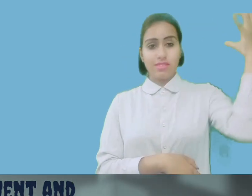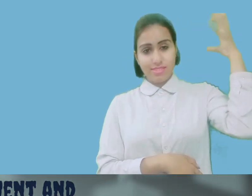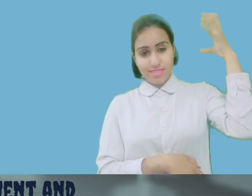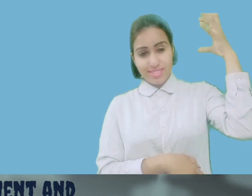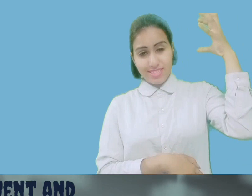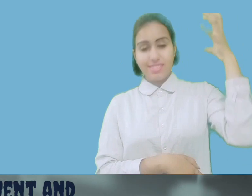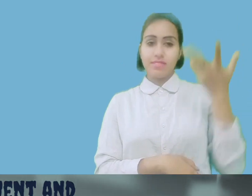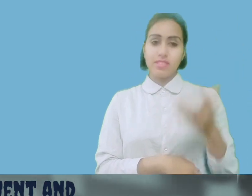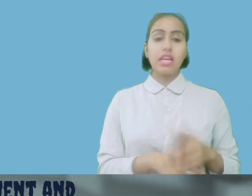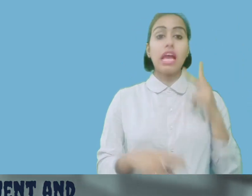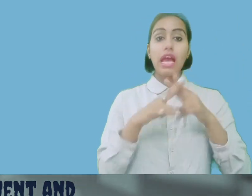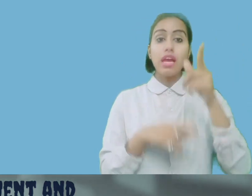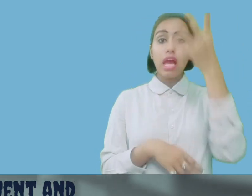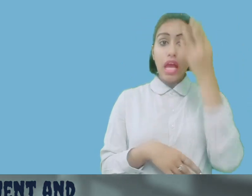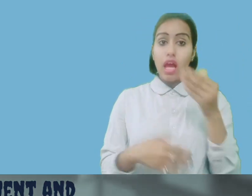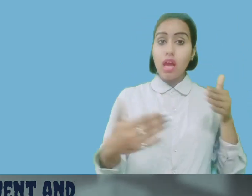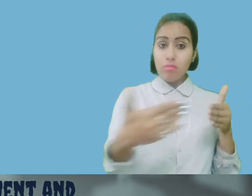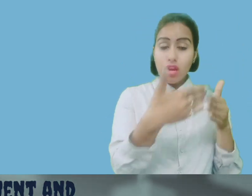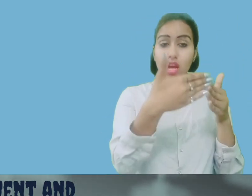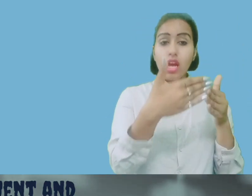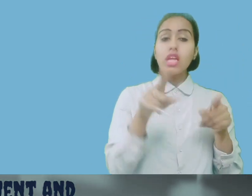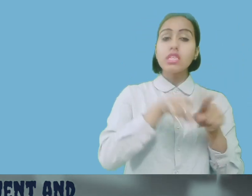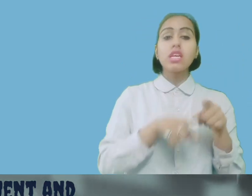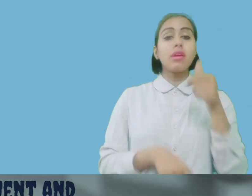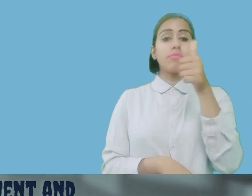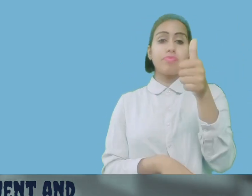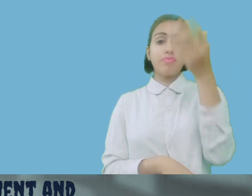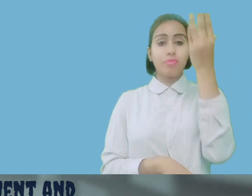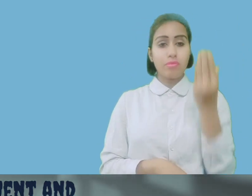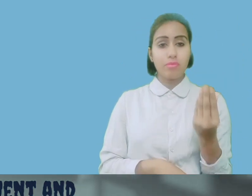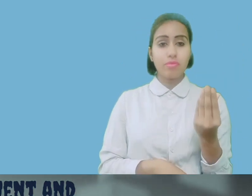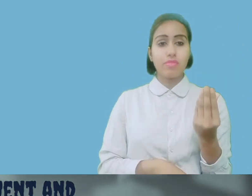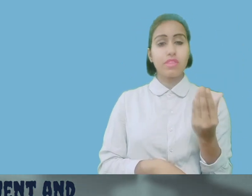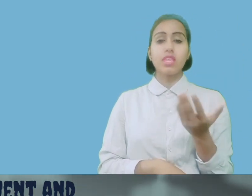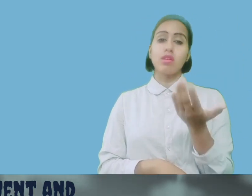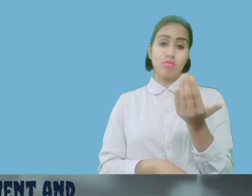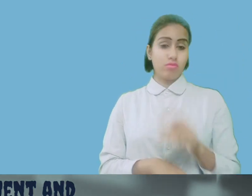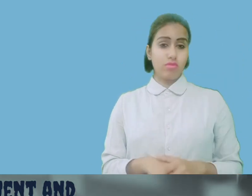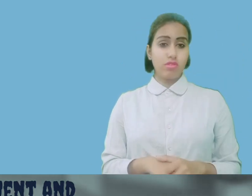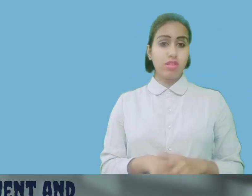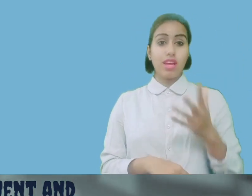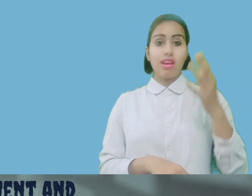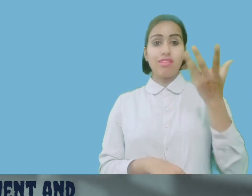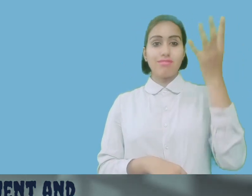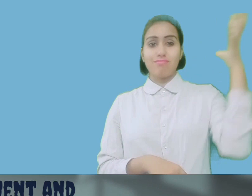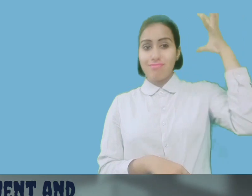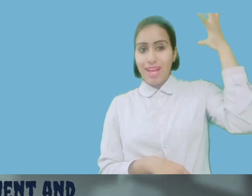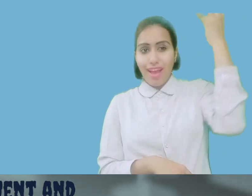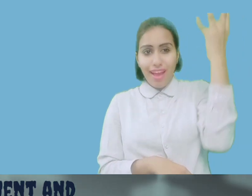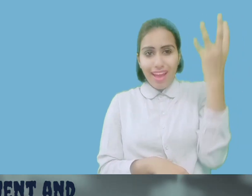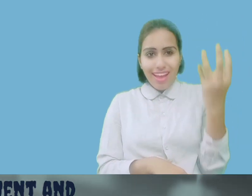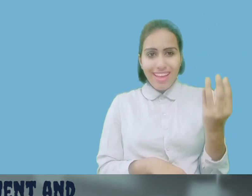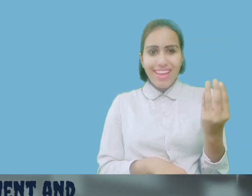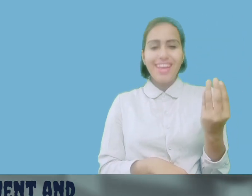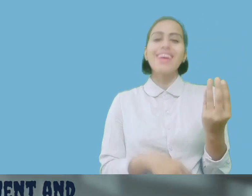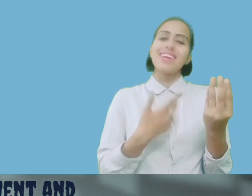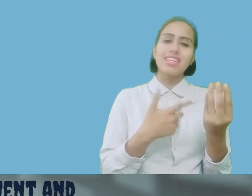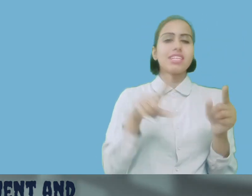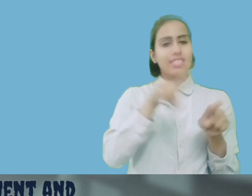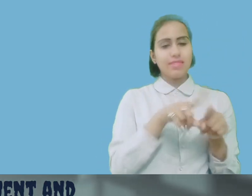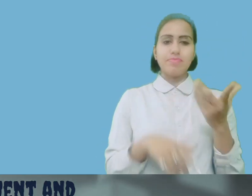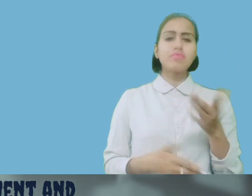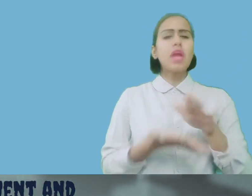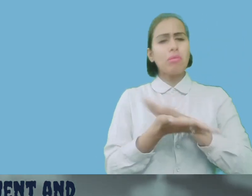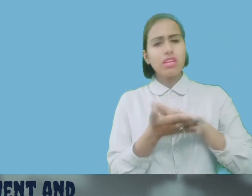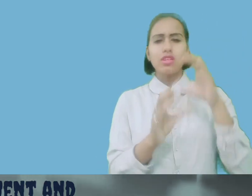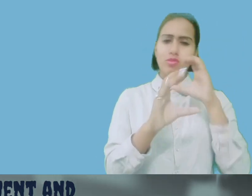ओपनर खोल देते हैं कि कोल्ड ड्रिंक। और पार्टी अगर आपको मांगनी है, किसी की शादी हुई है या किसी का बर्थडे है, तो हम बर्थडे का ये साइन करते हैं